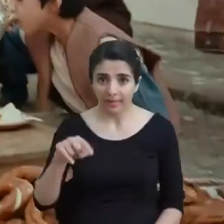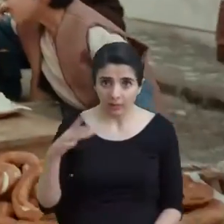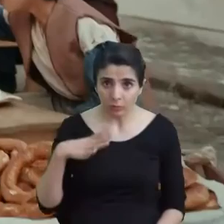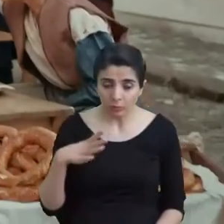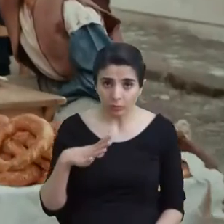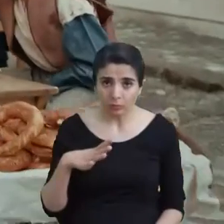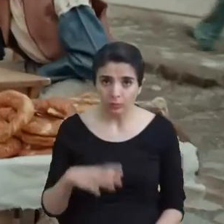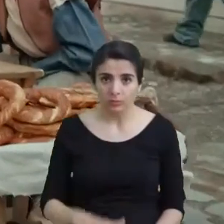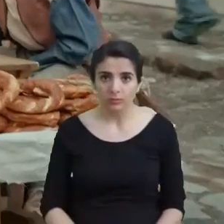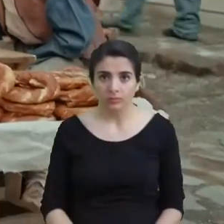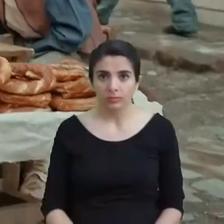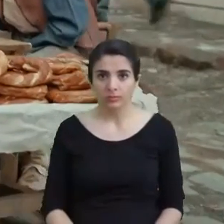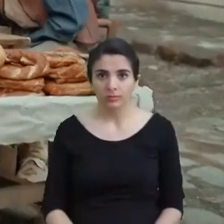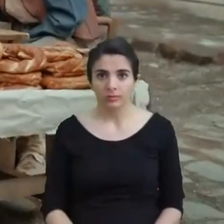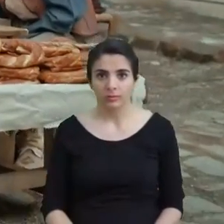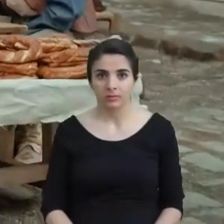daha.